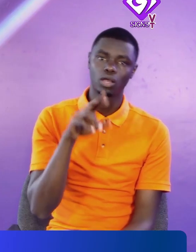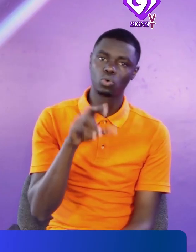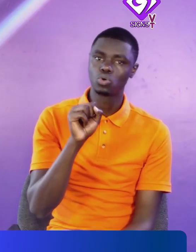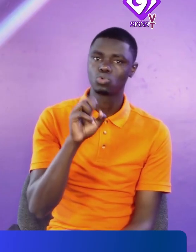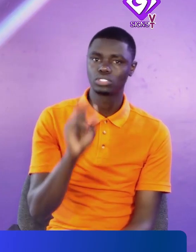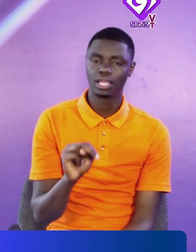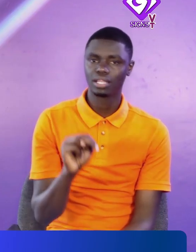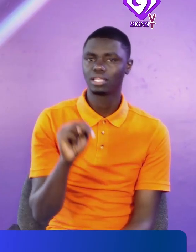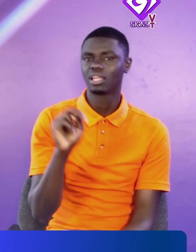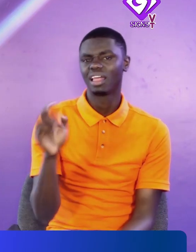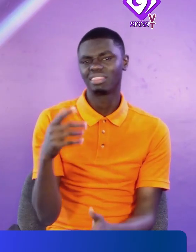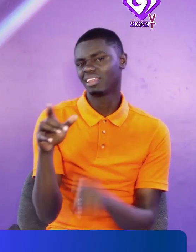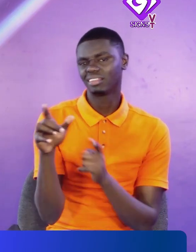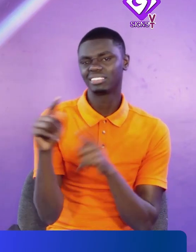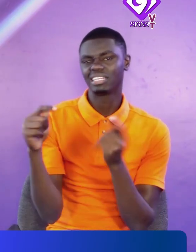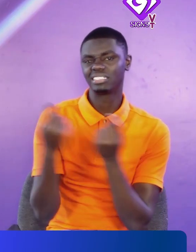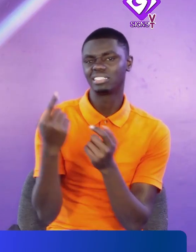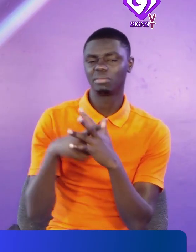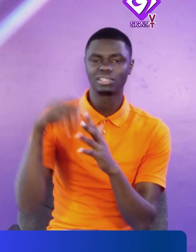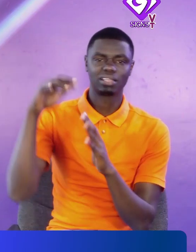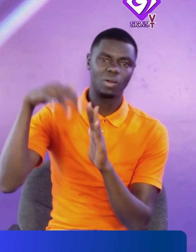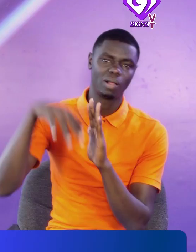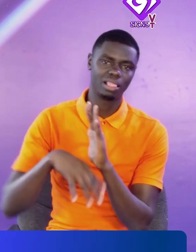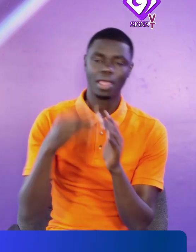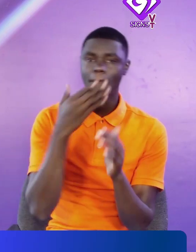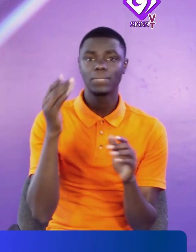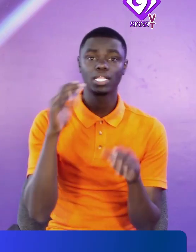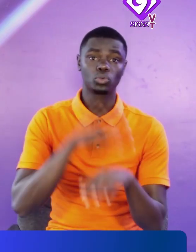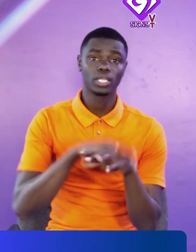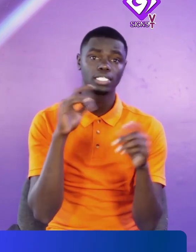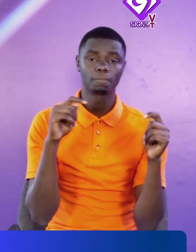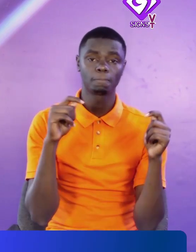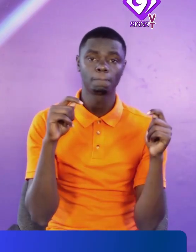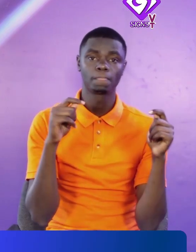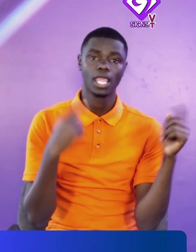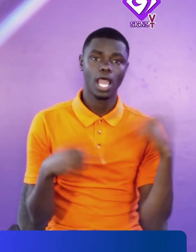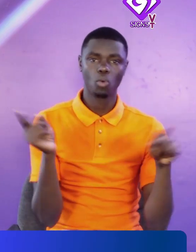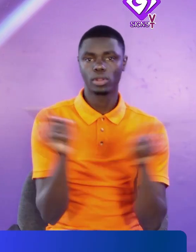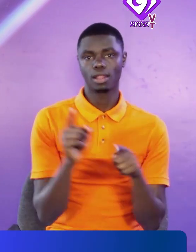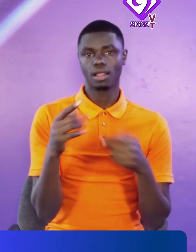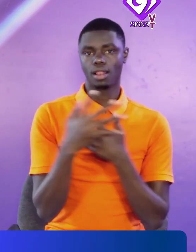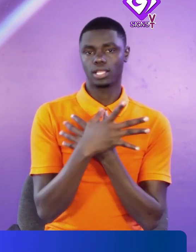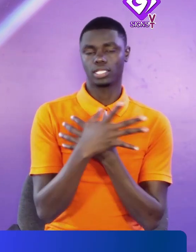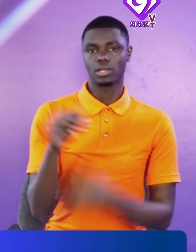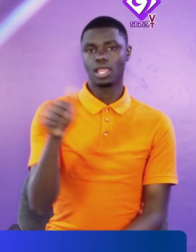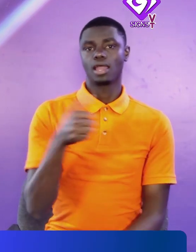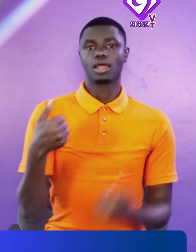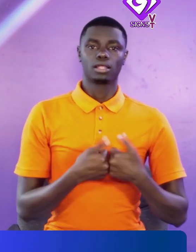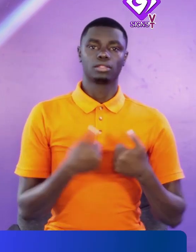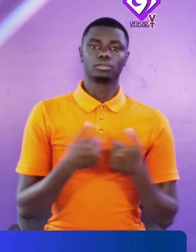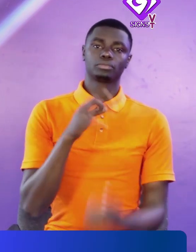imeanza kusuasua. Ni vizuri tupate ushindani katika ligi ya Ujerumani. Another game ni Frankfurt